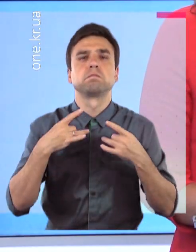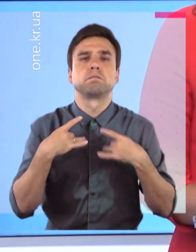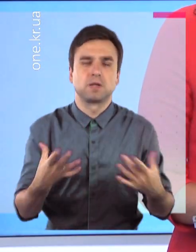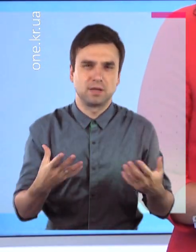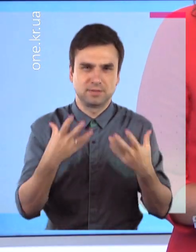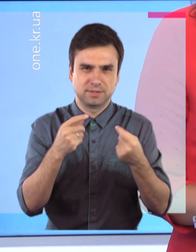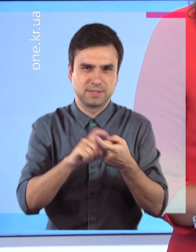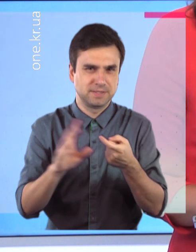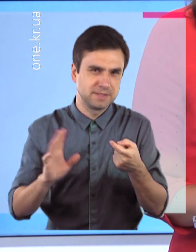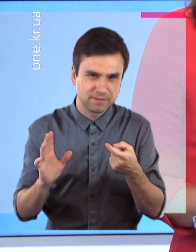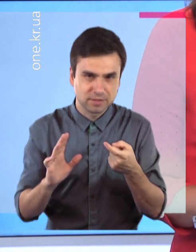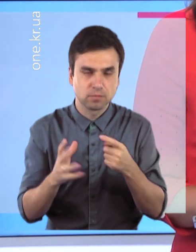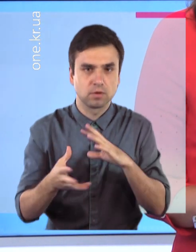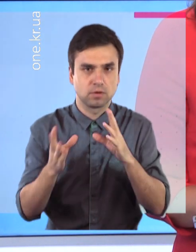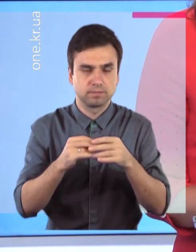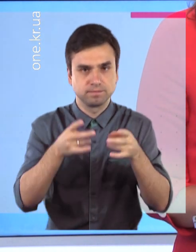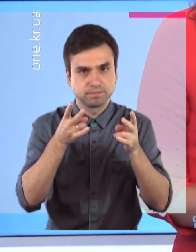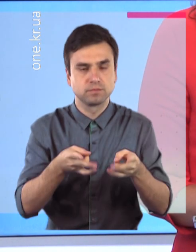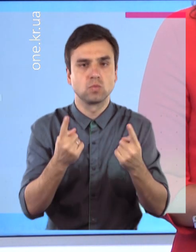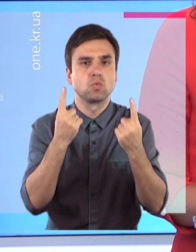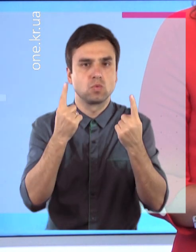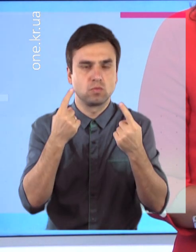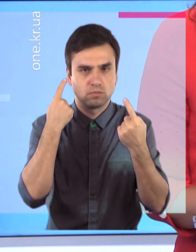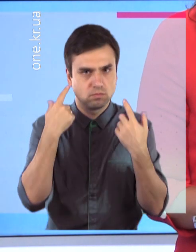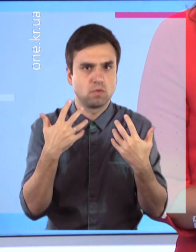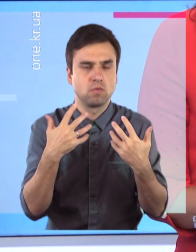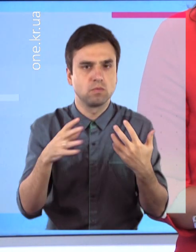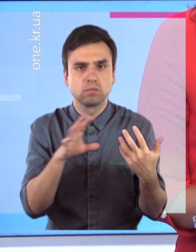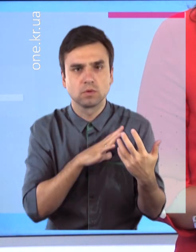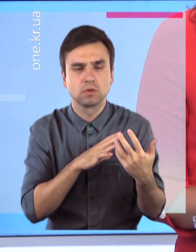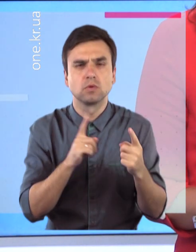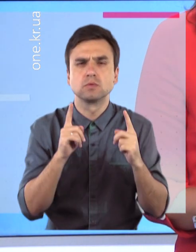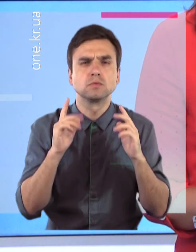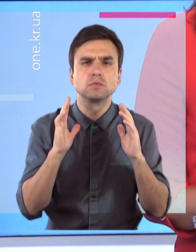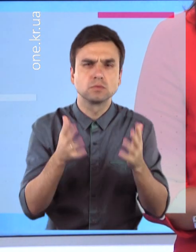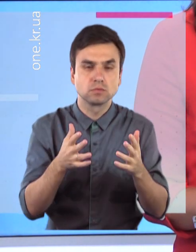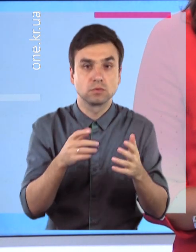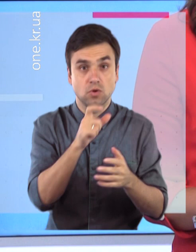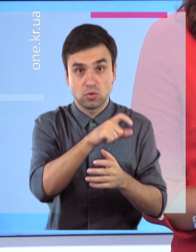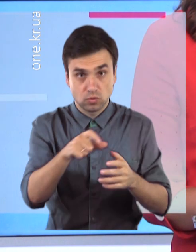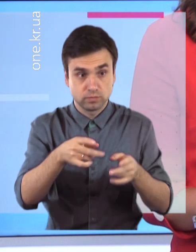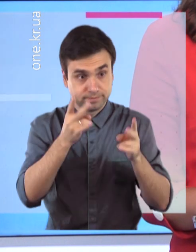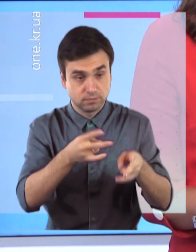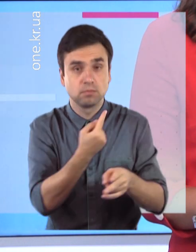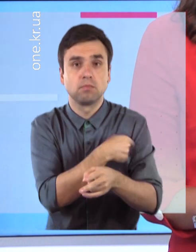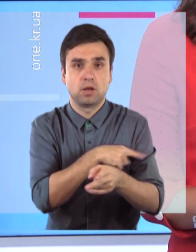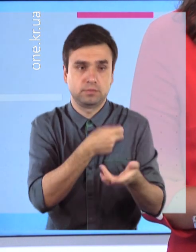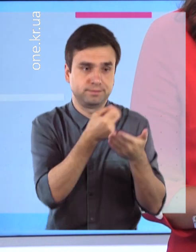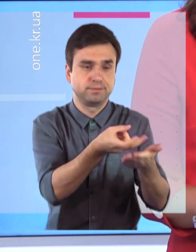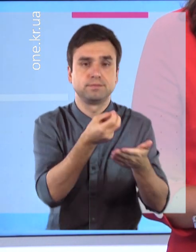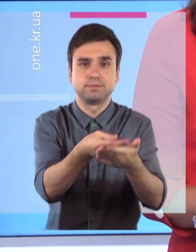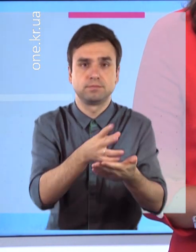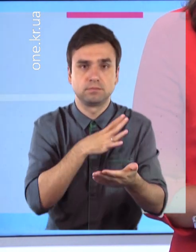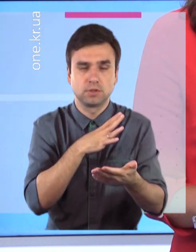Не на жарт гучне свято українського синьо-жовтого стягу. День державного прапору України для деяких містян завершився поїздкою